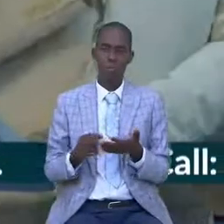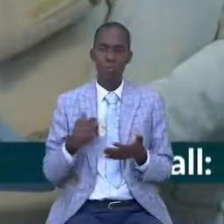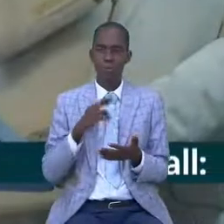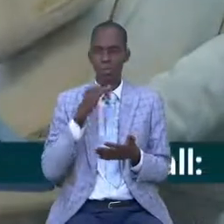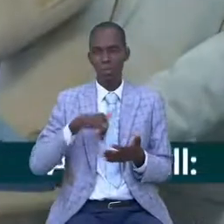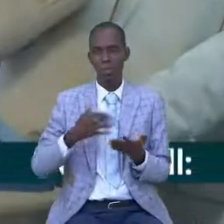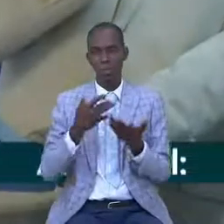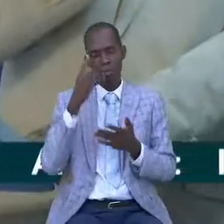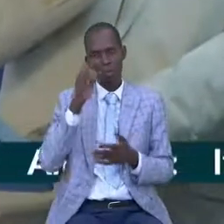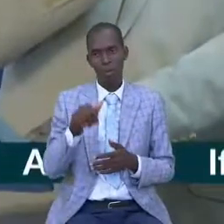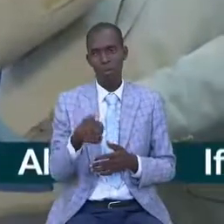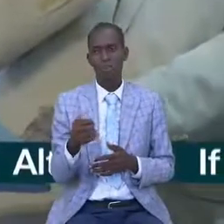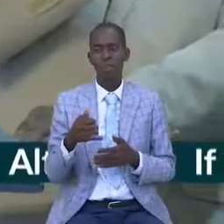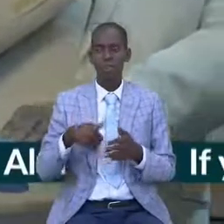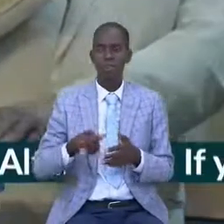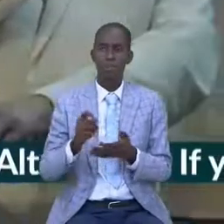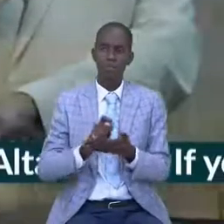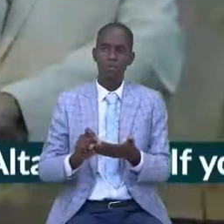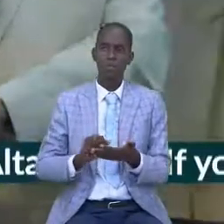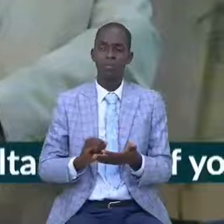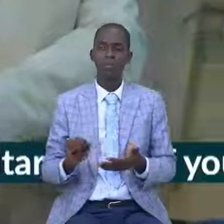L'homme de Dieu viendra bientôt.